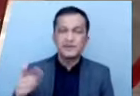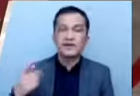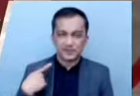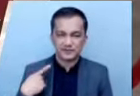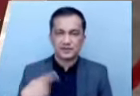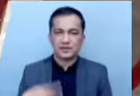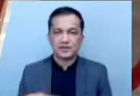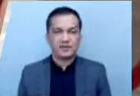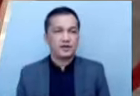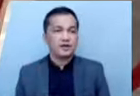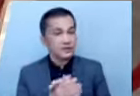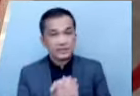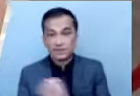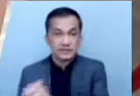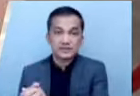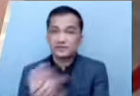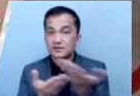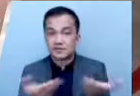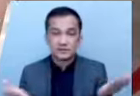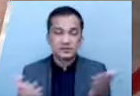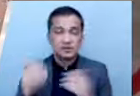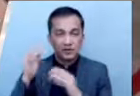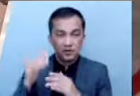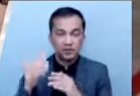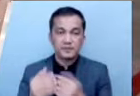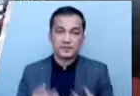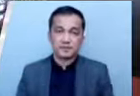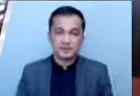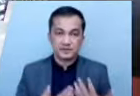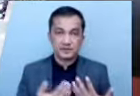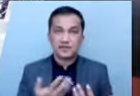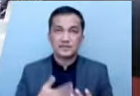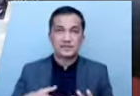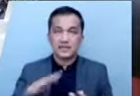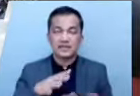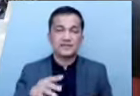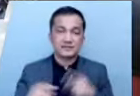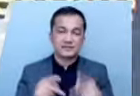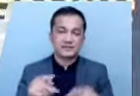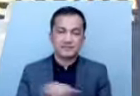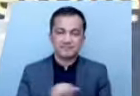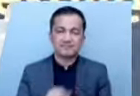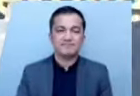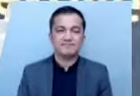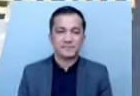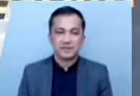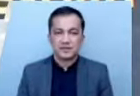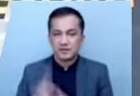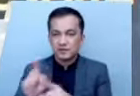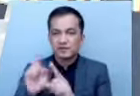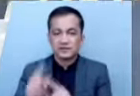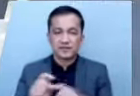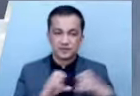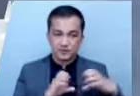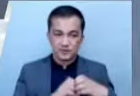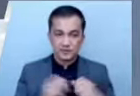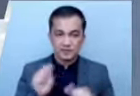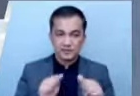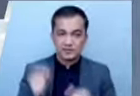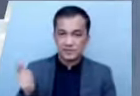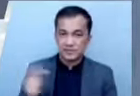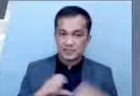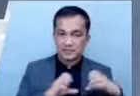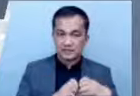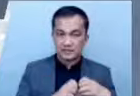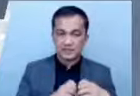and sana maging inspiration kayo sa lahat ng tao sa industriya. Present din ang iba pang kapuso stars, gaya ni na kapuso primetime King